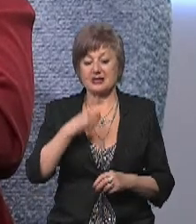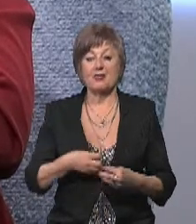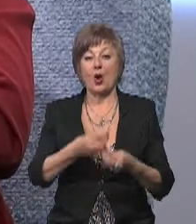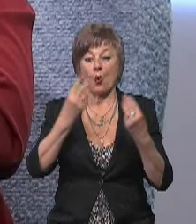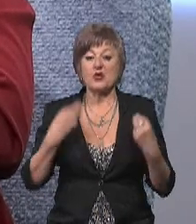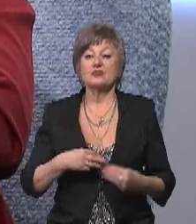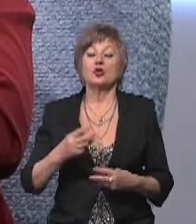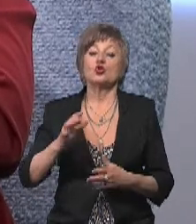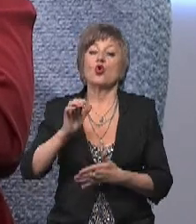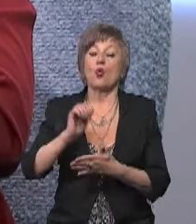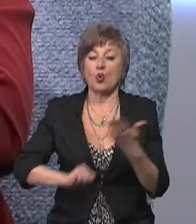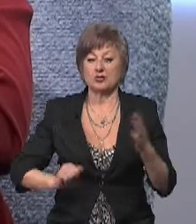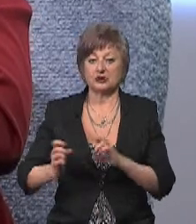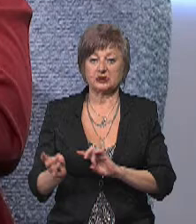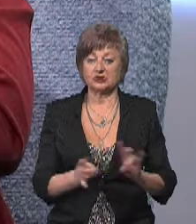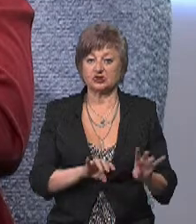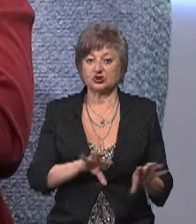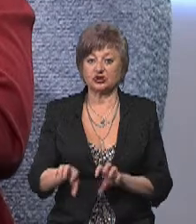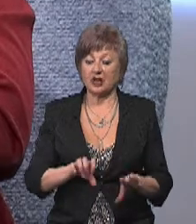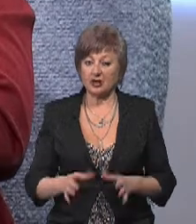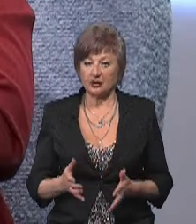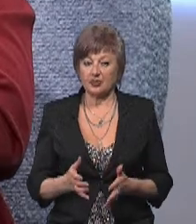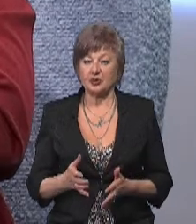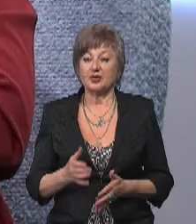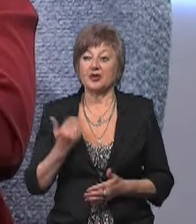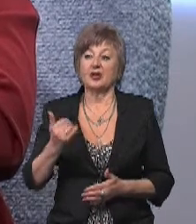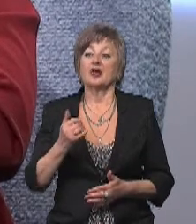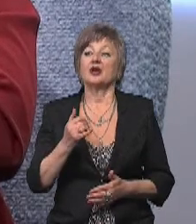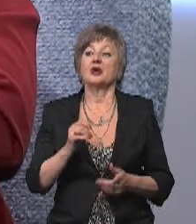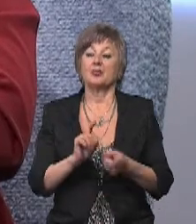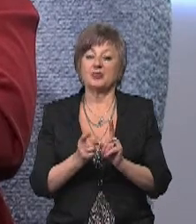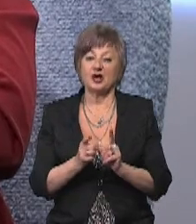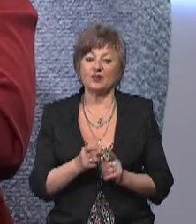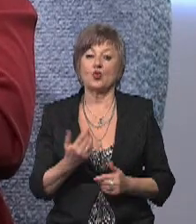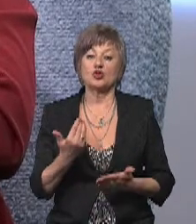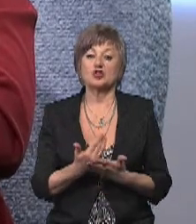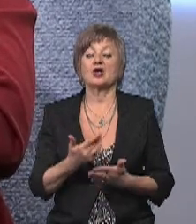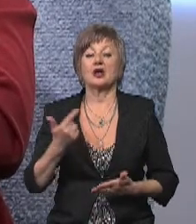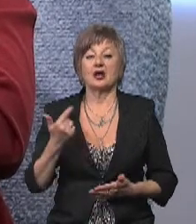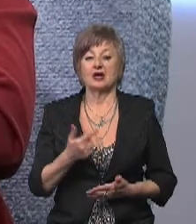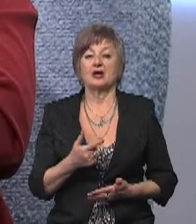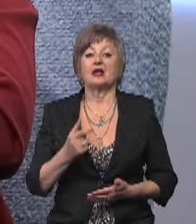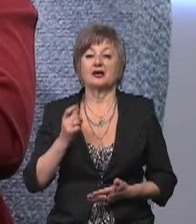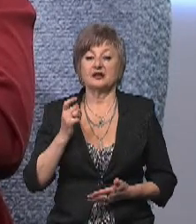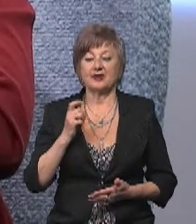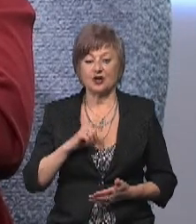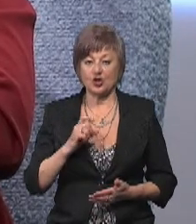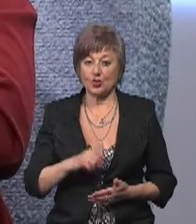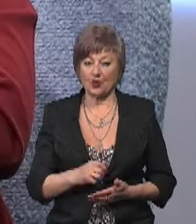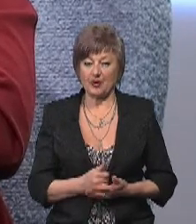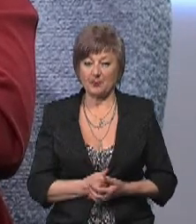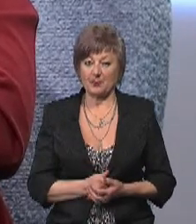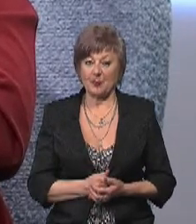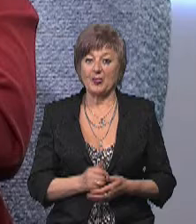від шахраїв. У студії працює Наталя Зворигіна, і з сурдоперекладом нам допомагає пані Галина